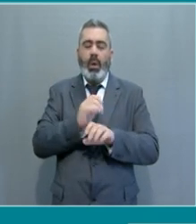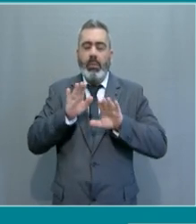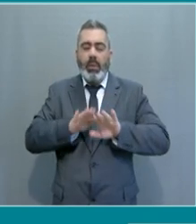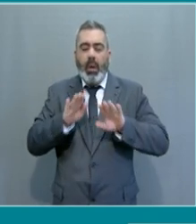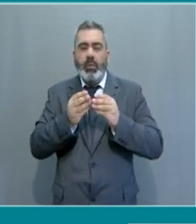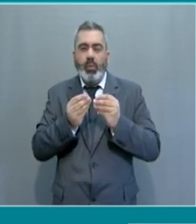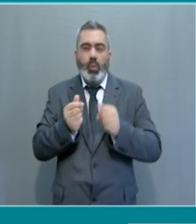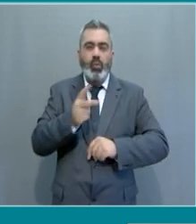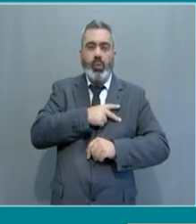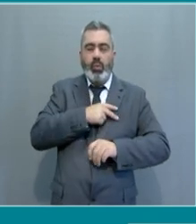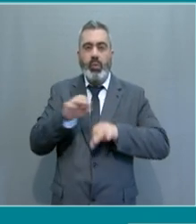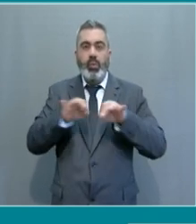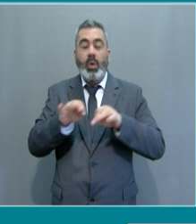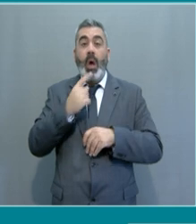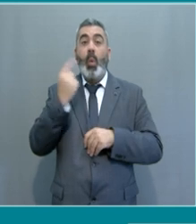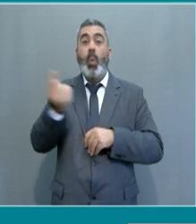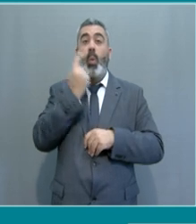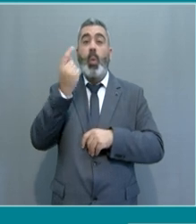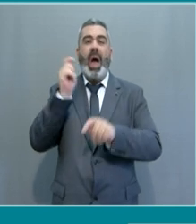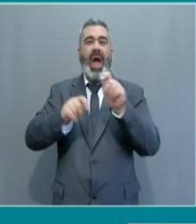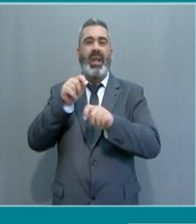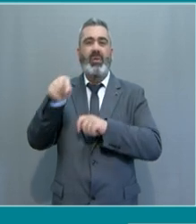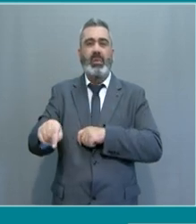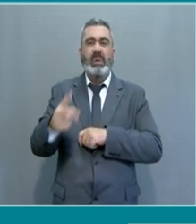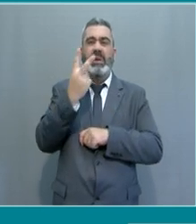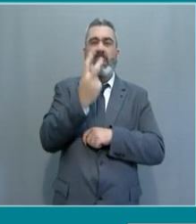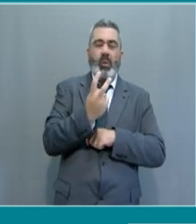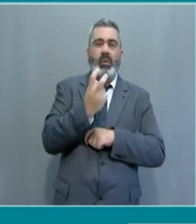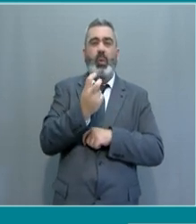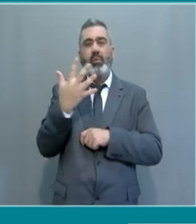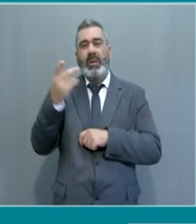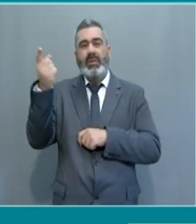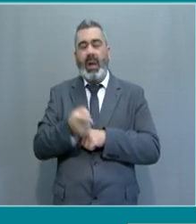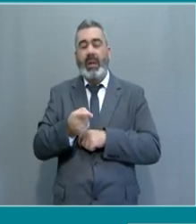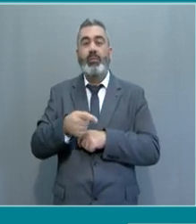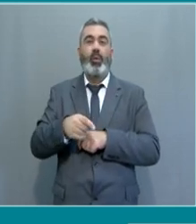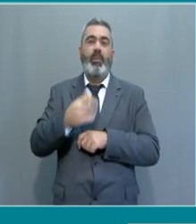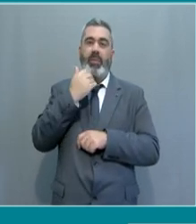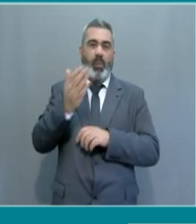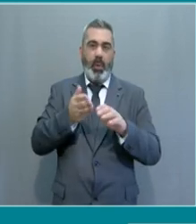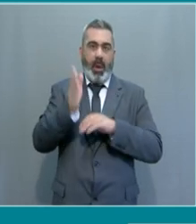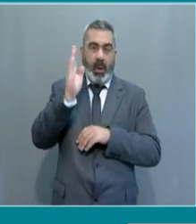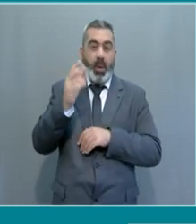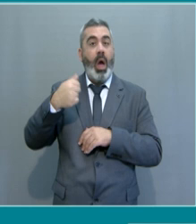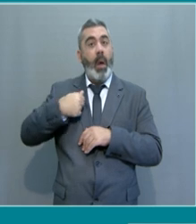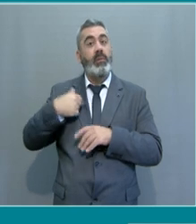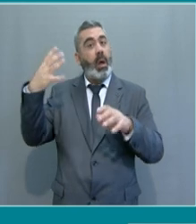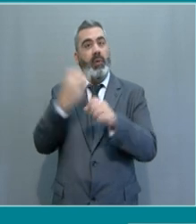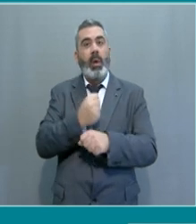ποσοστό. Το σύνηθες σε τέτοια έργα δεν ξεπερνάει το 20-25%. Εμείς φτάσαμε